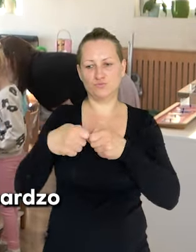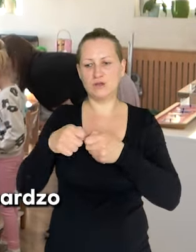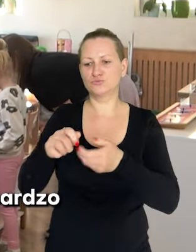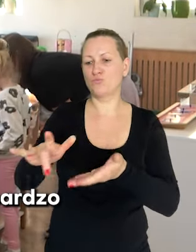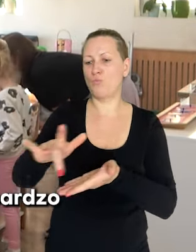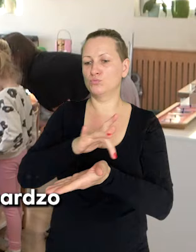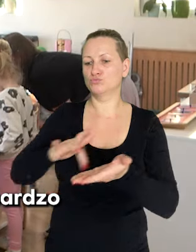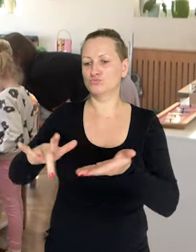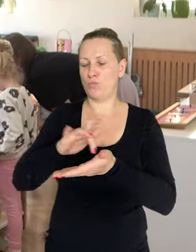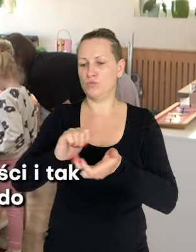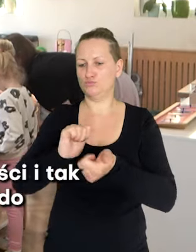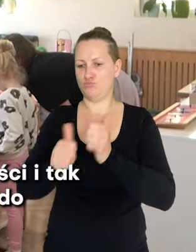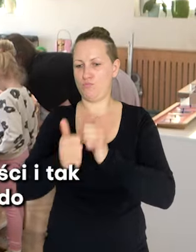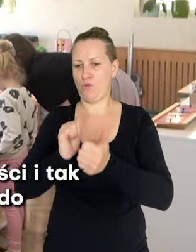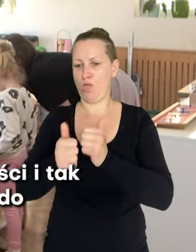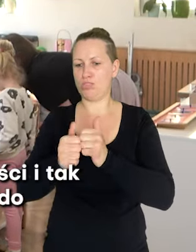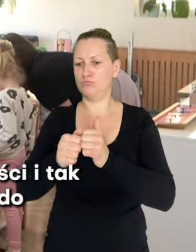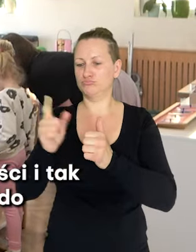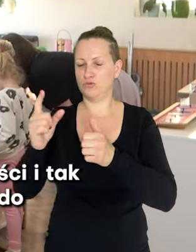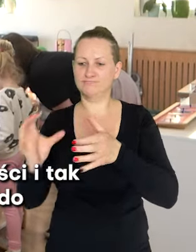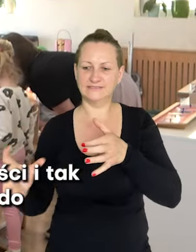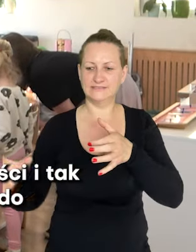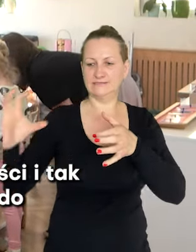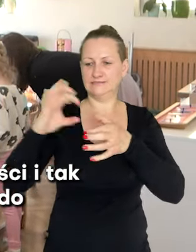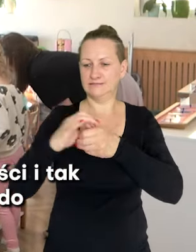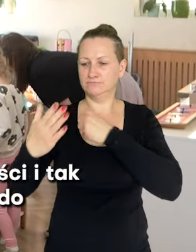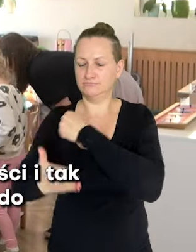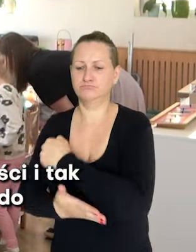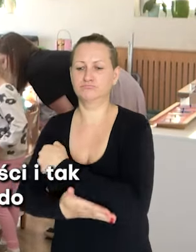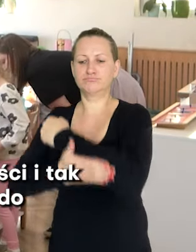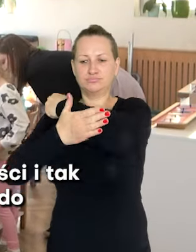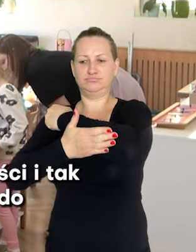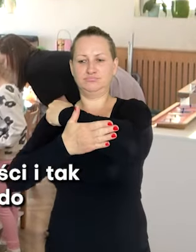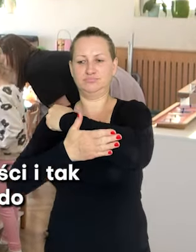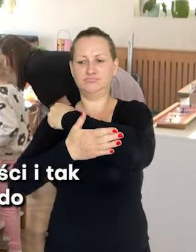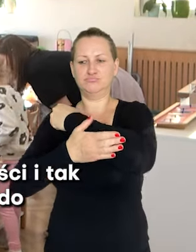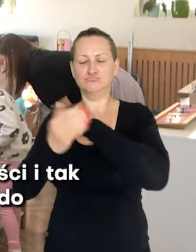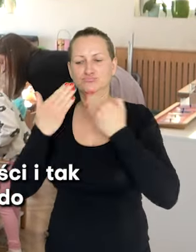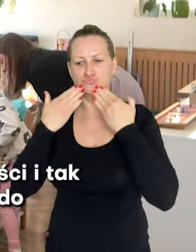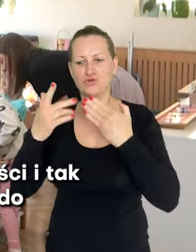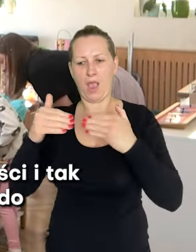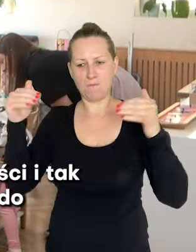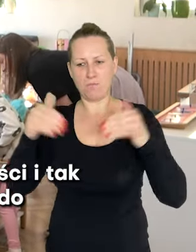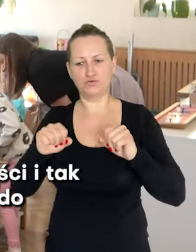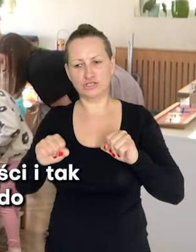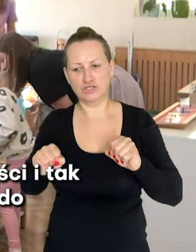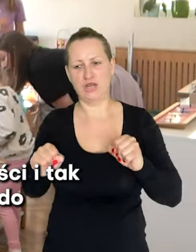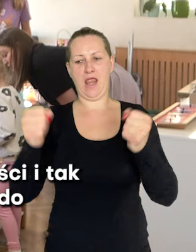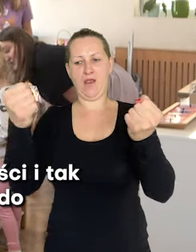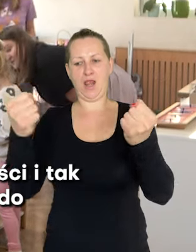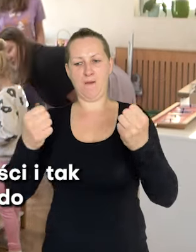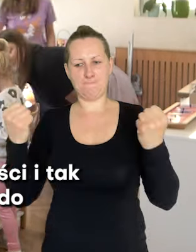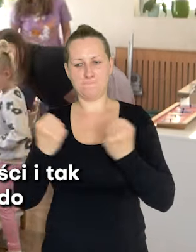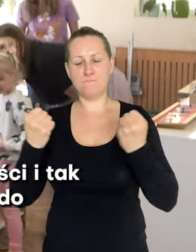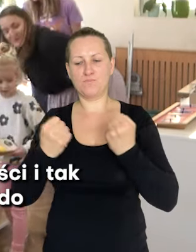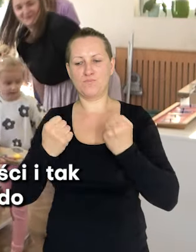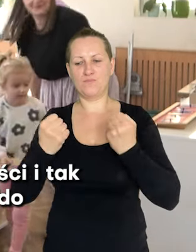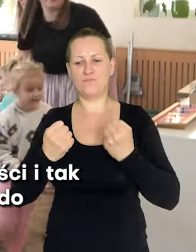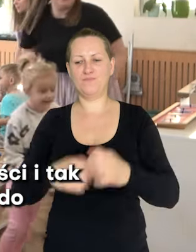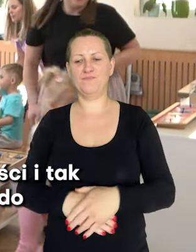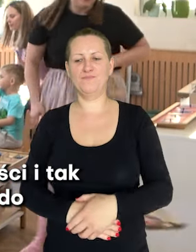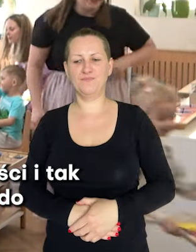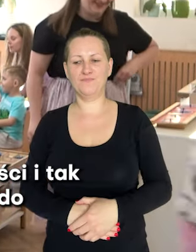z OSIR-em. OSIR jest tutaj naszym współorganizatorem uroczystości i tak naprawdę